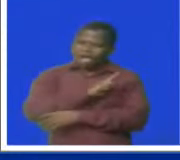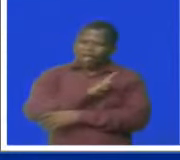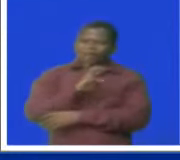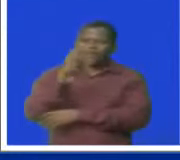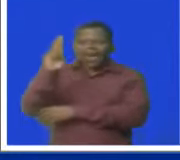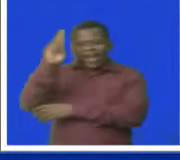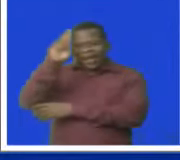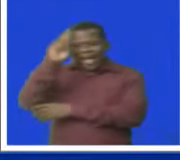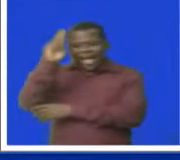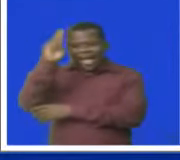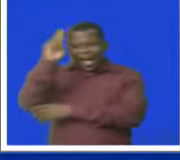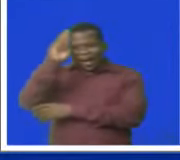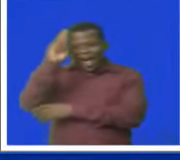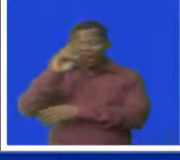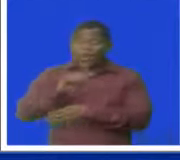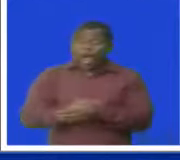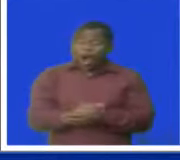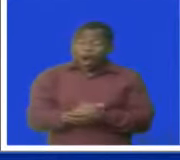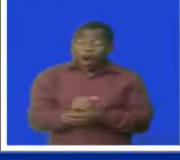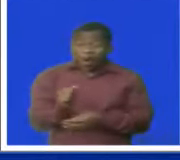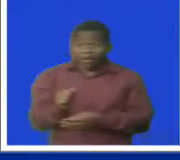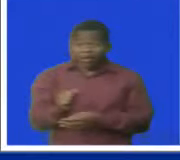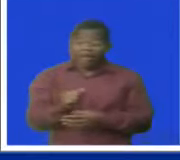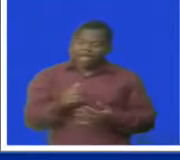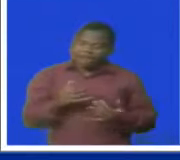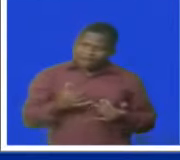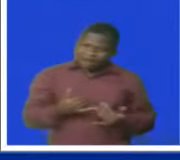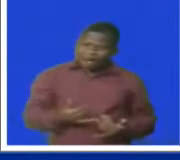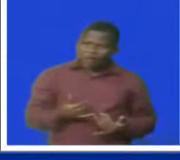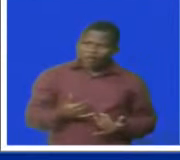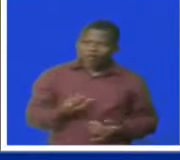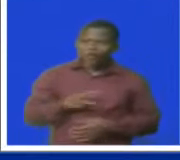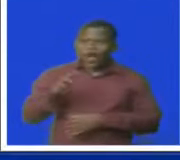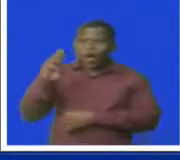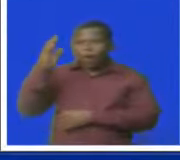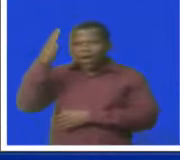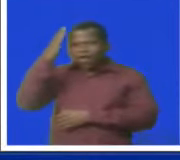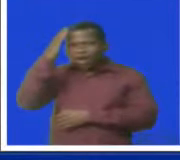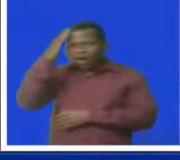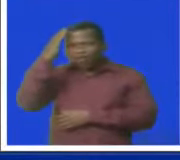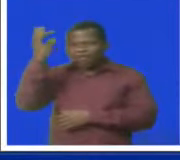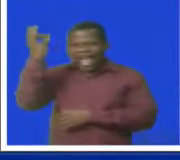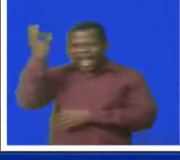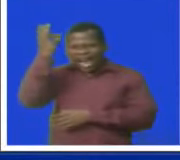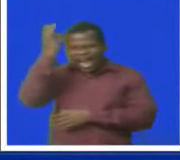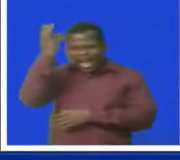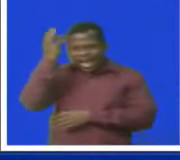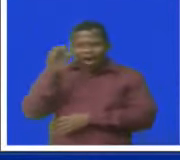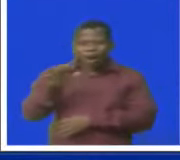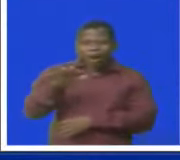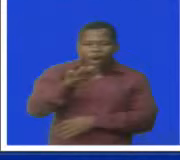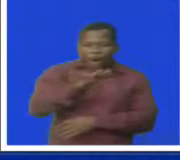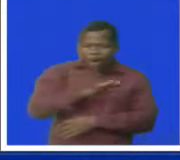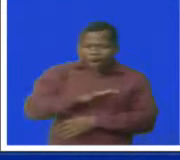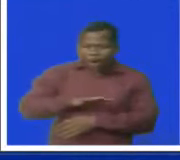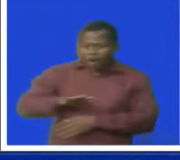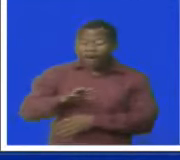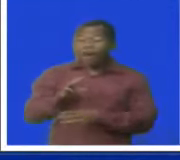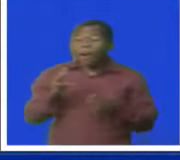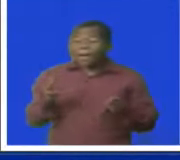yathi lo mncane yathi lo mkhulu yathi lo mbakanane wonke umuntu hlele kamnandi evela kangwane siyathi bonga